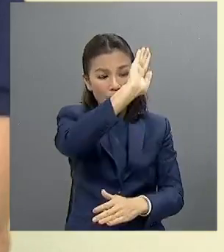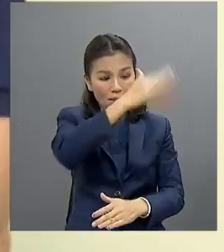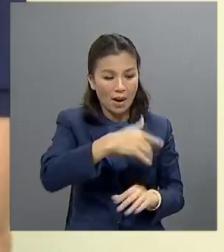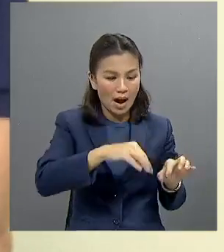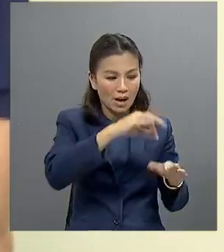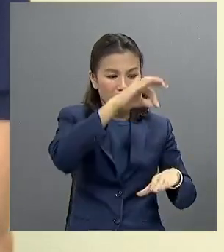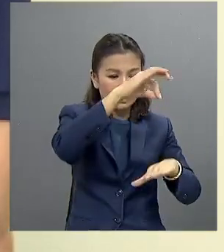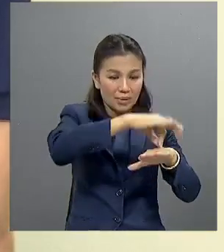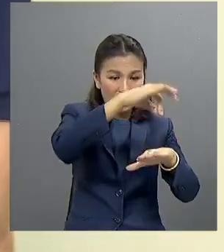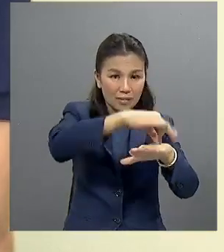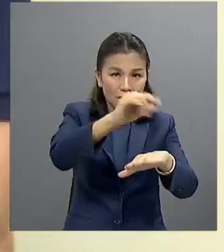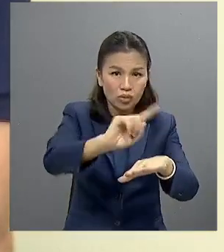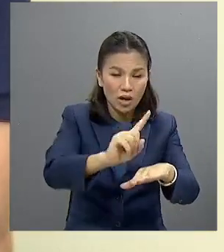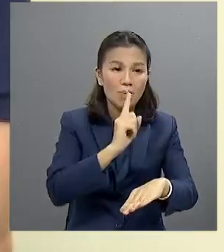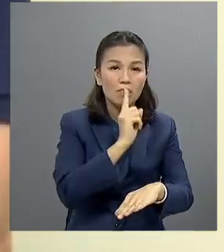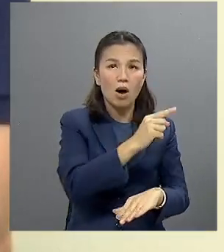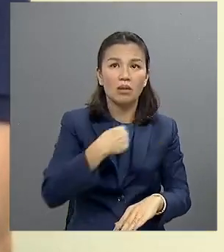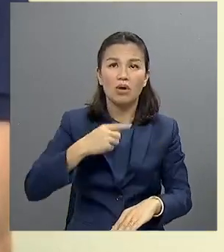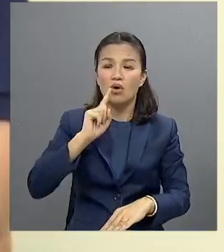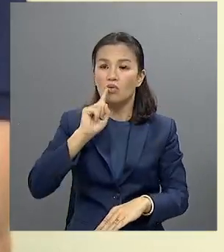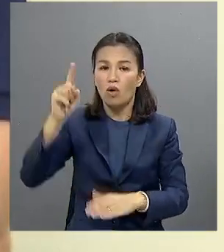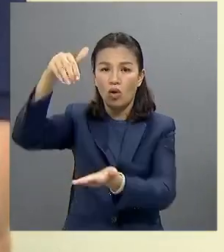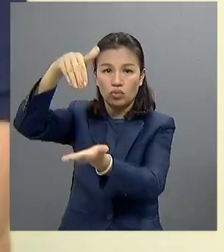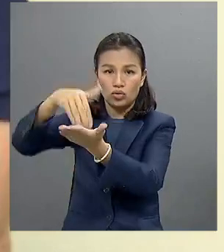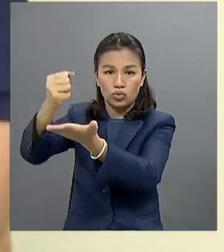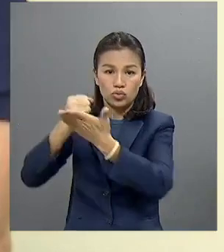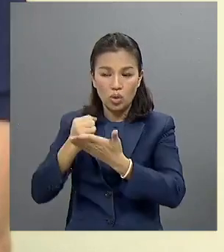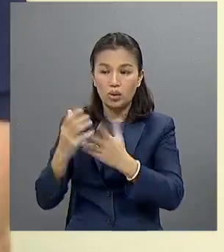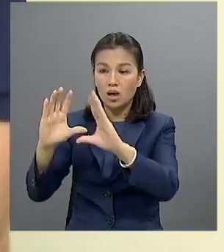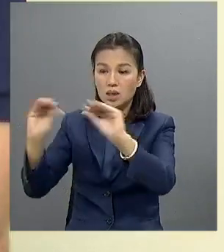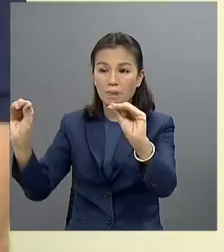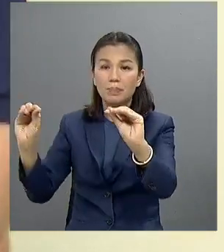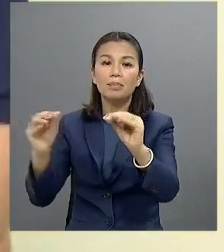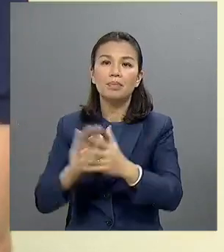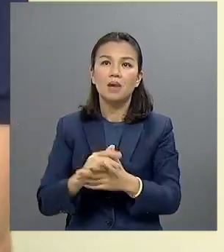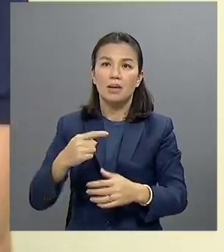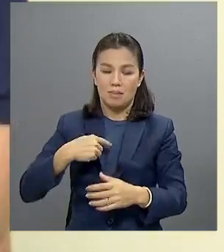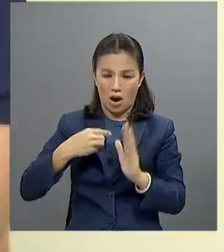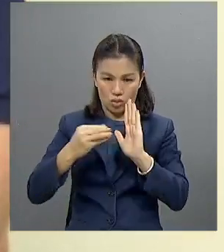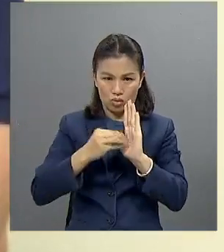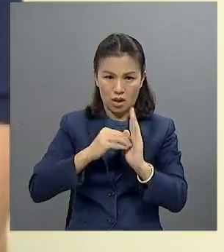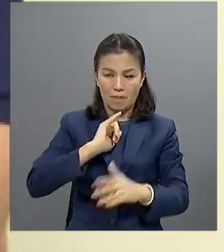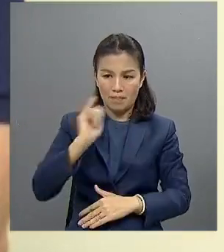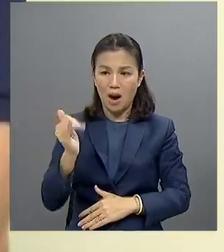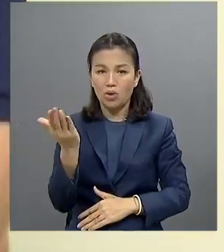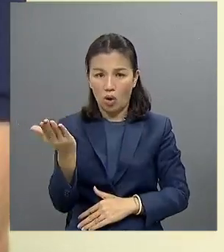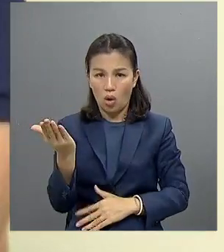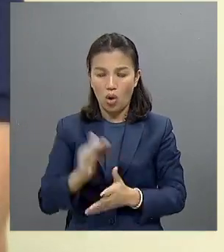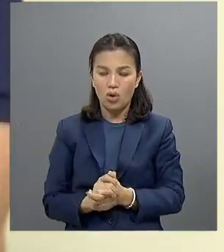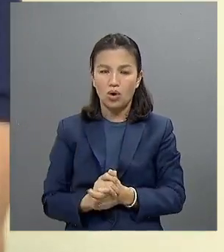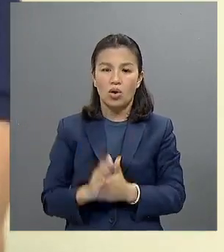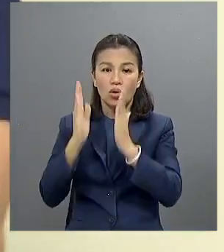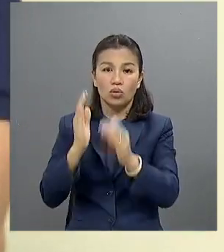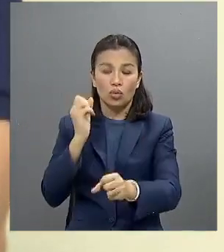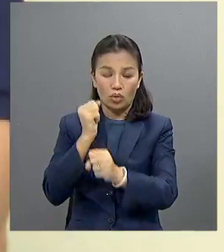มก็ร้องศูนย์ดำรงธรรมศูนย์ดำรงธรรมก็เงียบผมก็เลย เดินทางมากรุงเทพมาร้องสำนักผู้ตรวจการแผ่นดินผู้ตรว